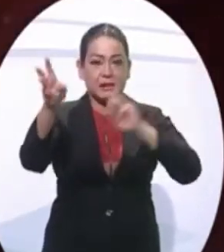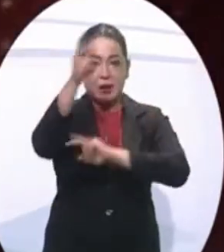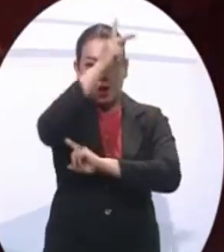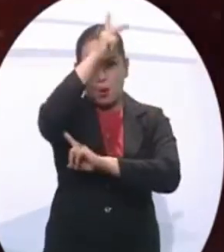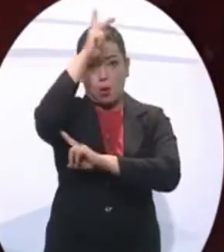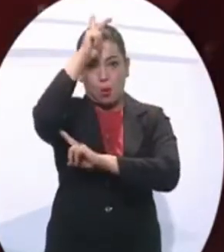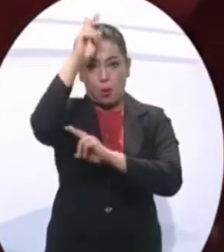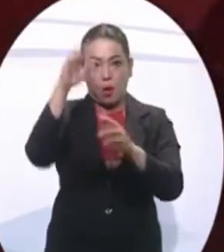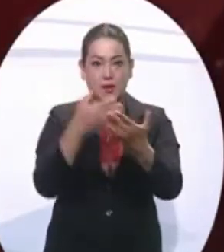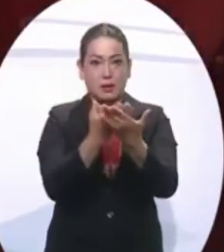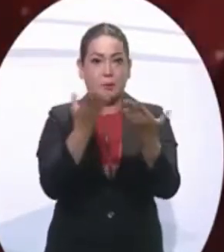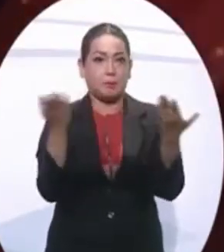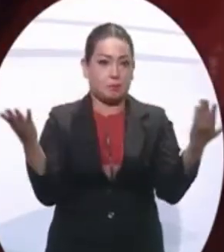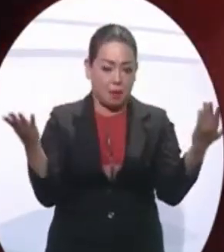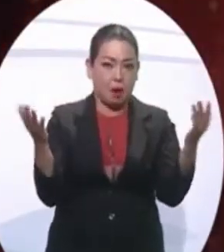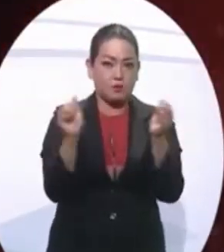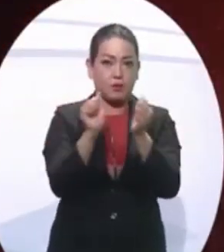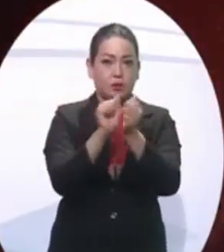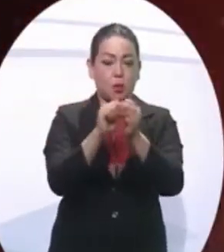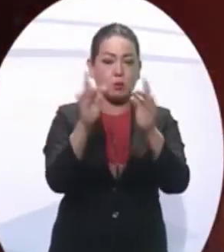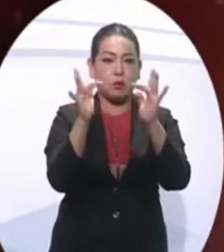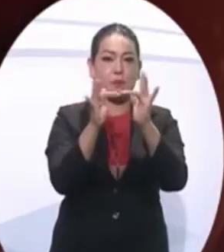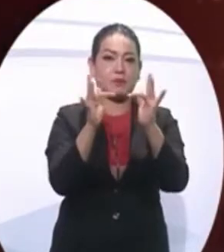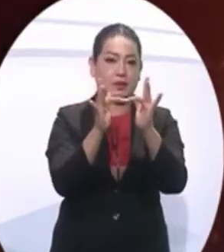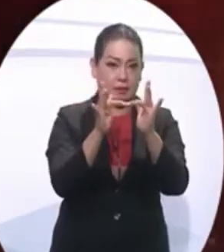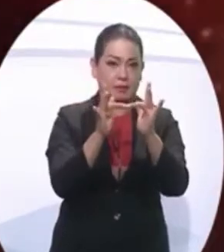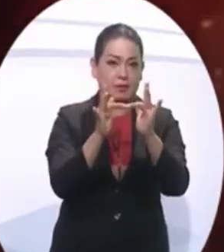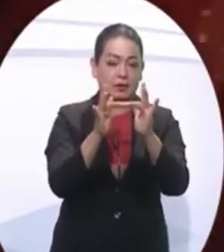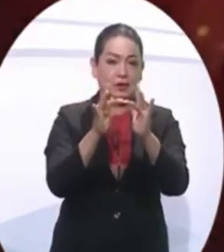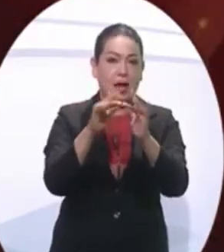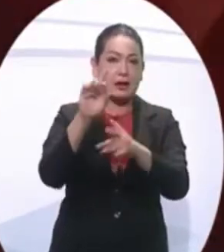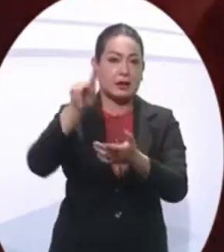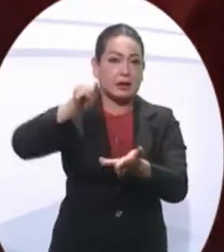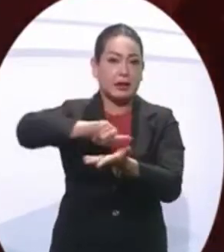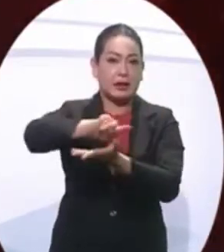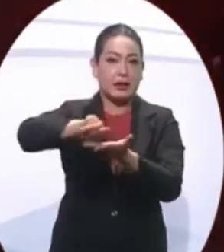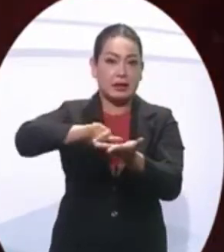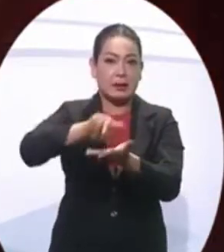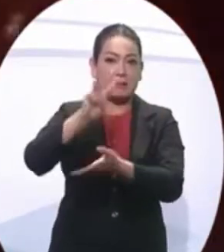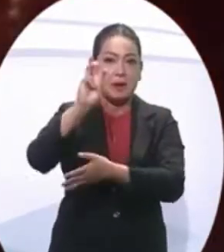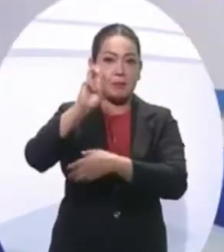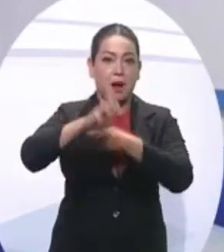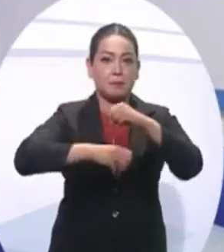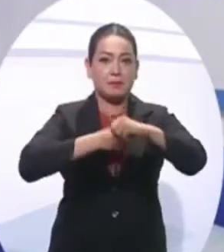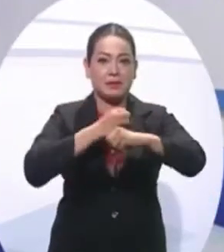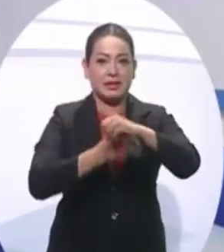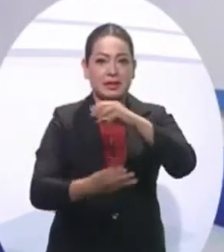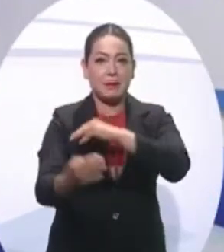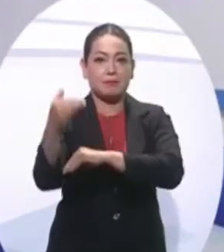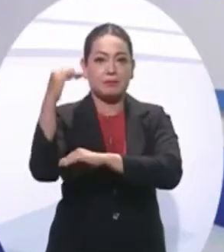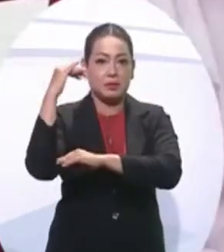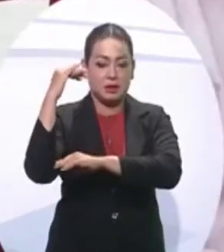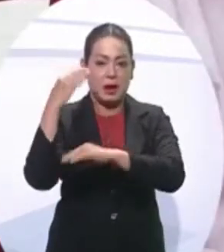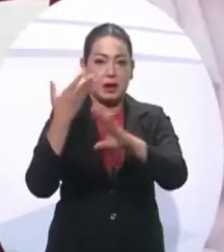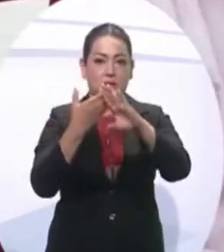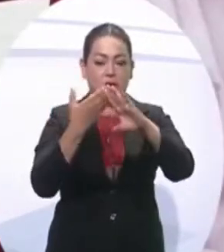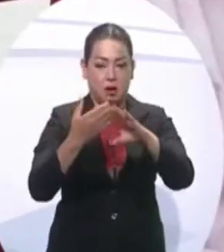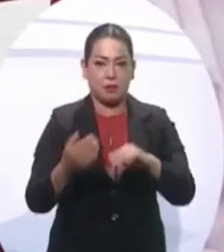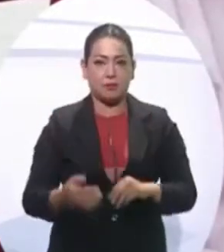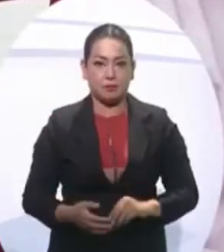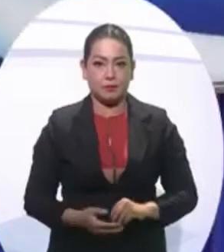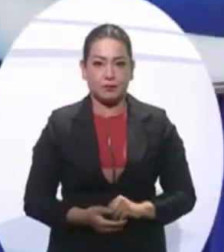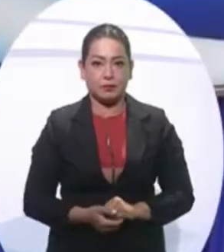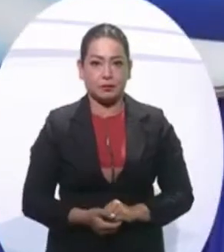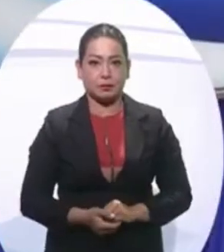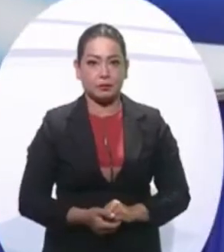thành quả của Tập thể ban biên tập đồng thời là hoạt động thiết thực chào mừng 30 năm thành lập nhà trường các tạp chí có